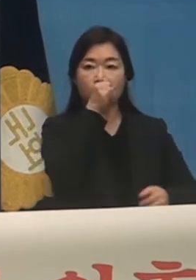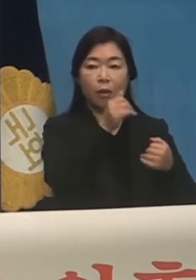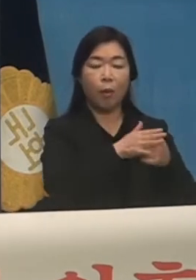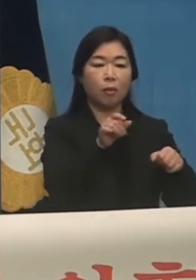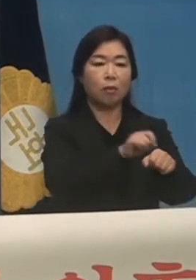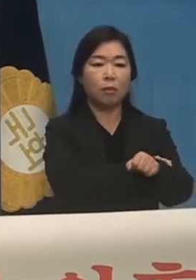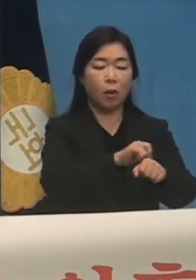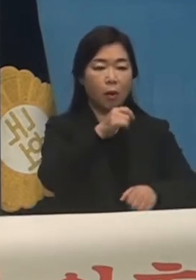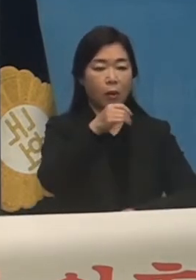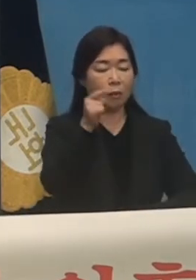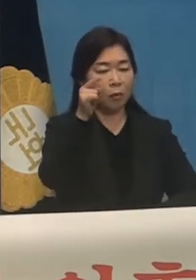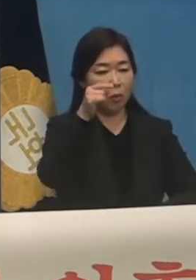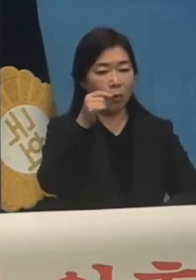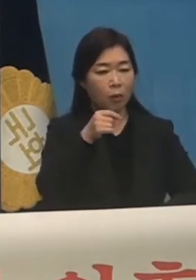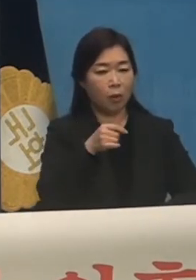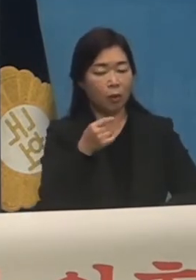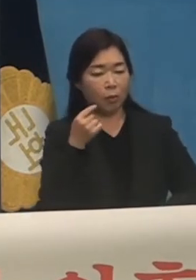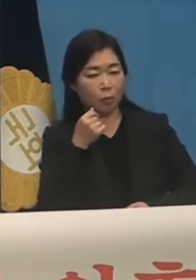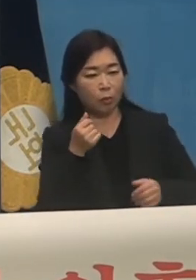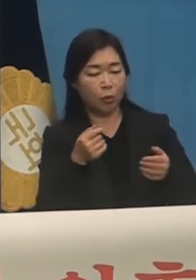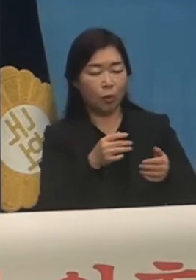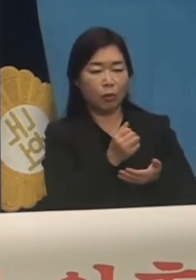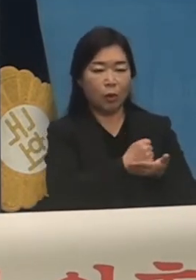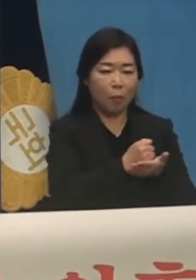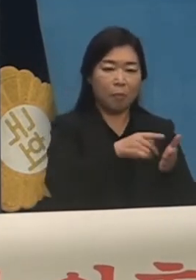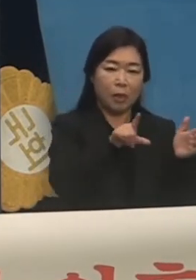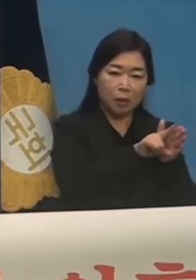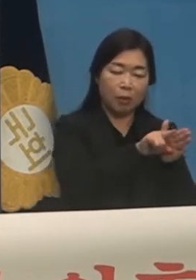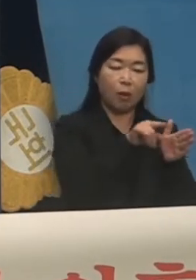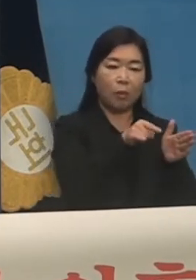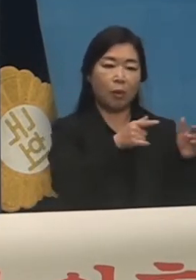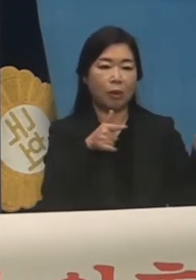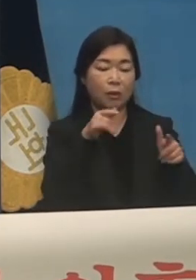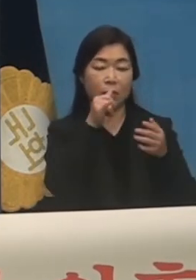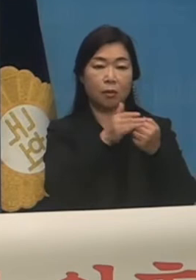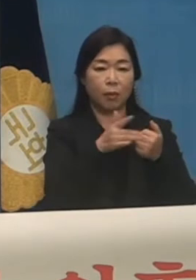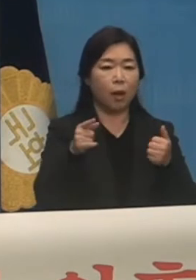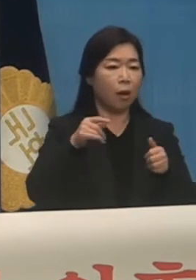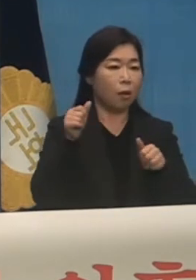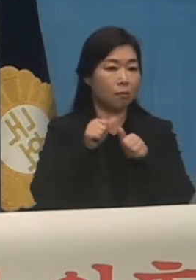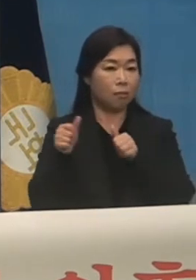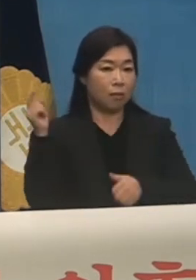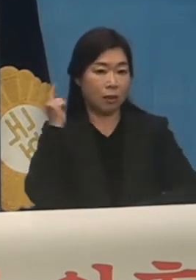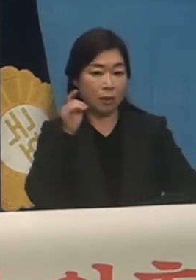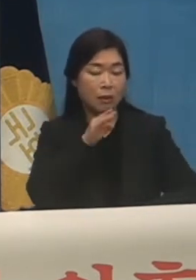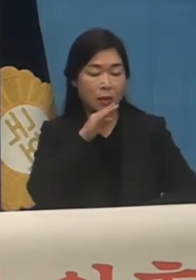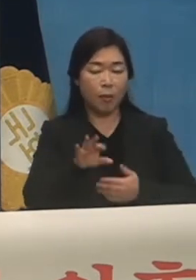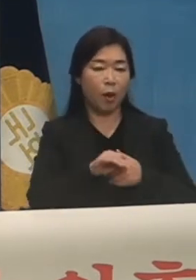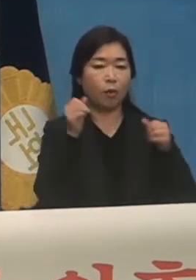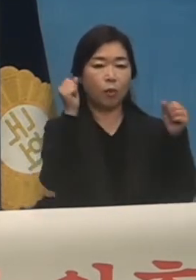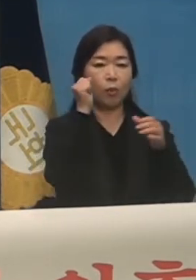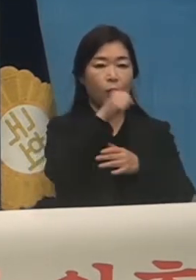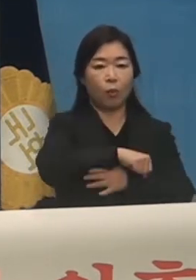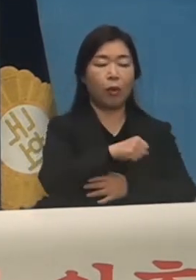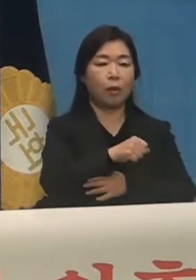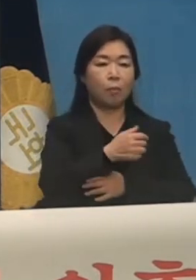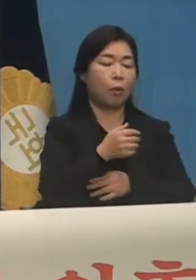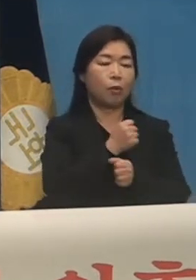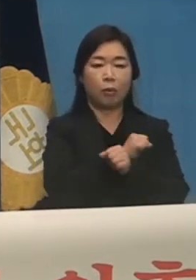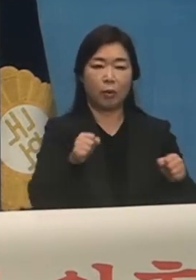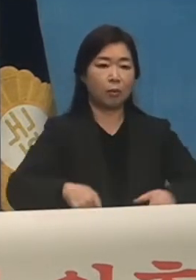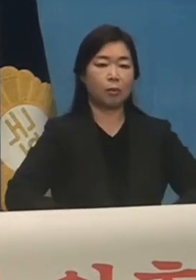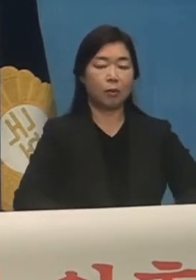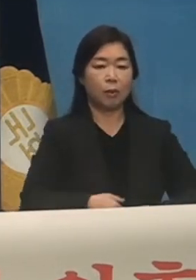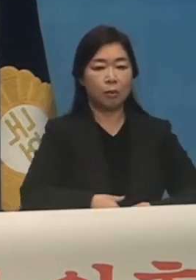특정 주술가를 의지하고 있다니 소문이 사실이라면 이는 용납될 수 없다. 이에